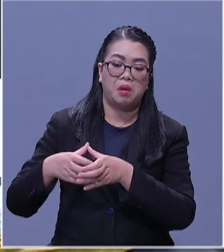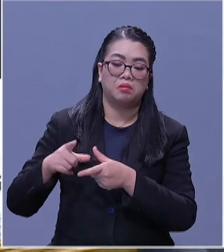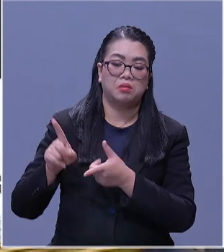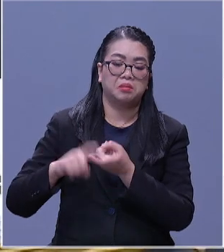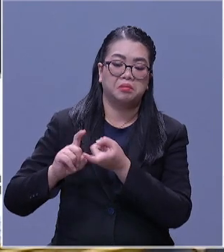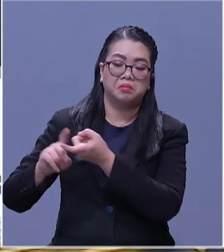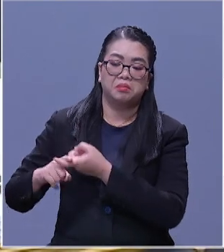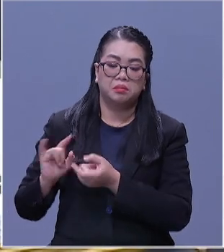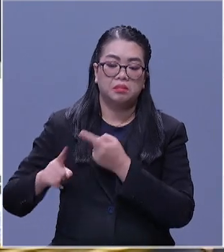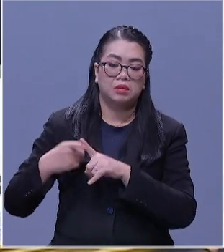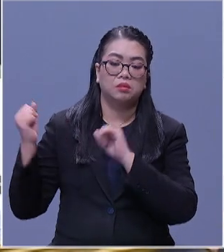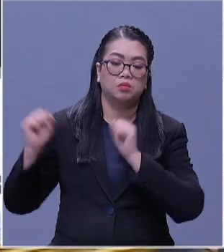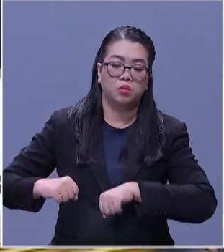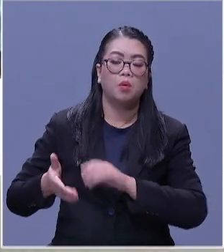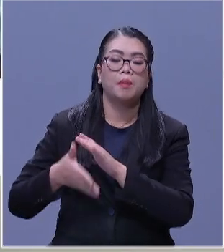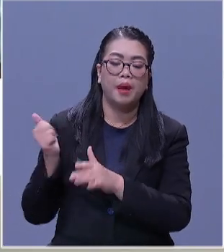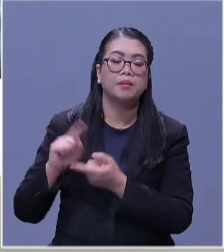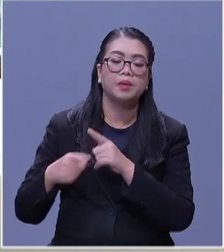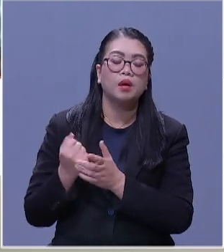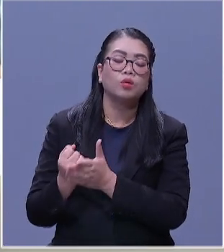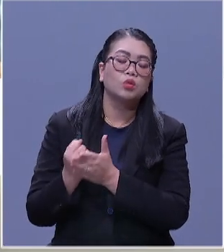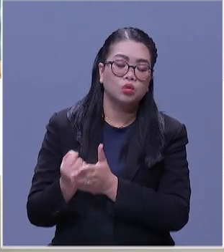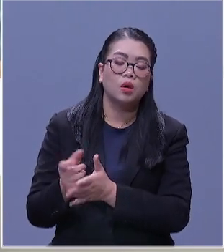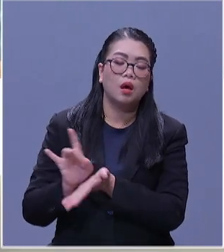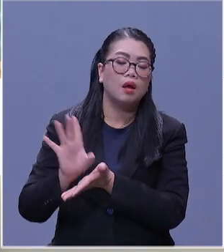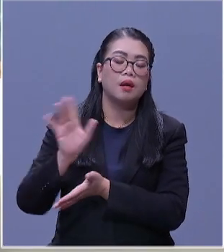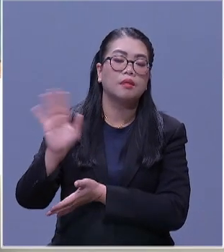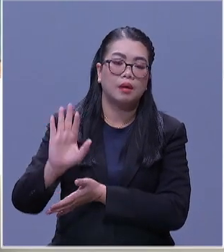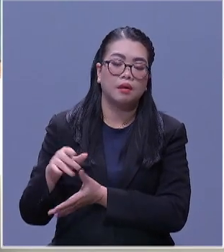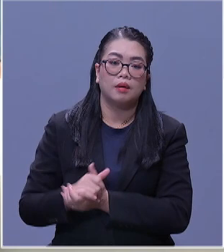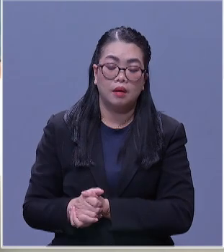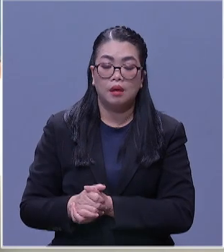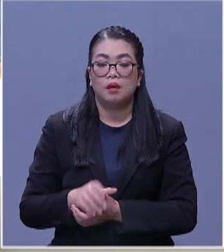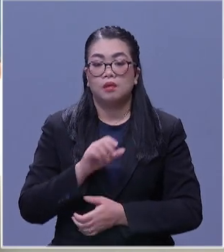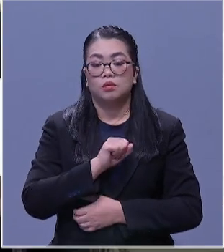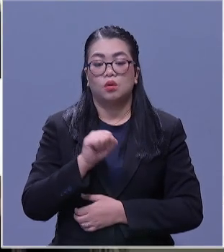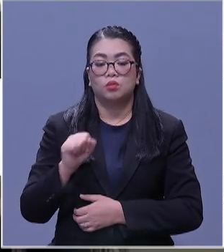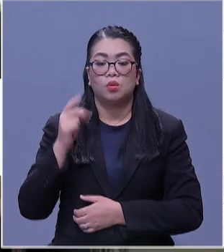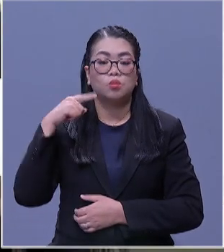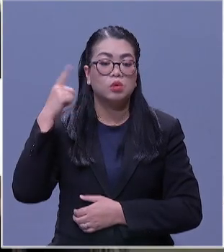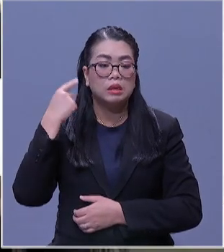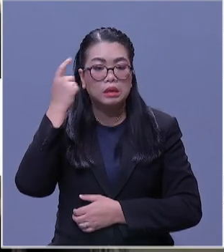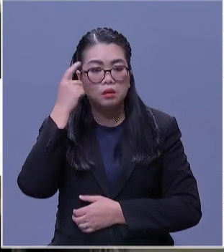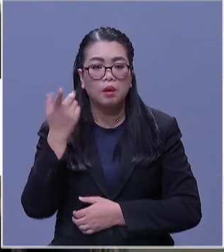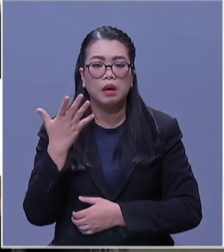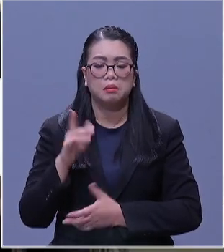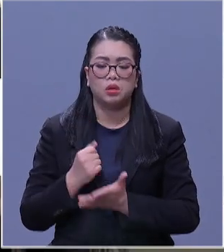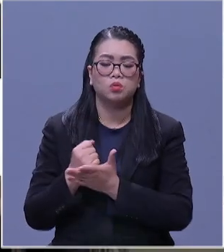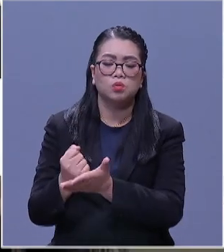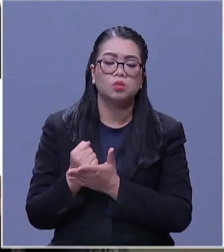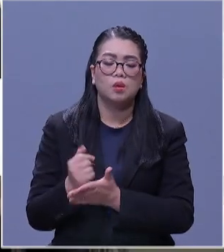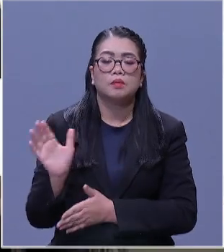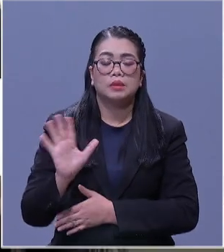ให้มีมติออกมาแบบนี้ว่าอ่ะเป็นเพื่อนกันช่วยเหลือกันมั้ยทางสสเจีบอธิบายว่าคือคิดว่าอาจจะไม่ถึงขั้นมาช่วย